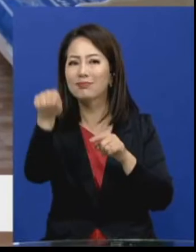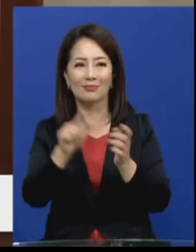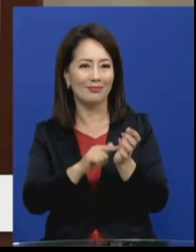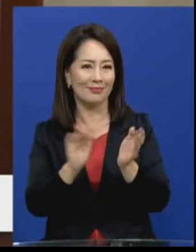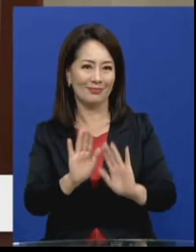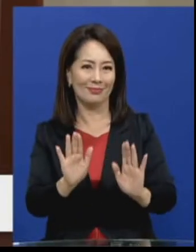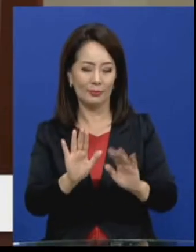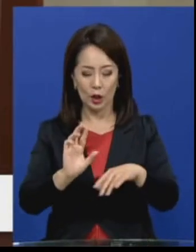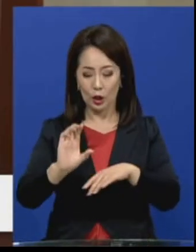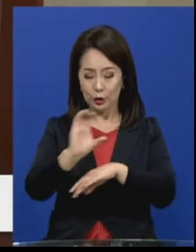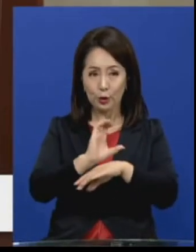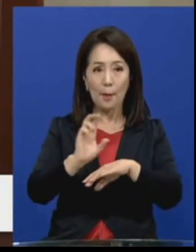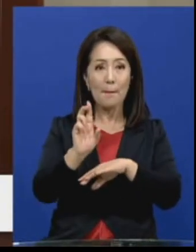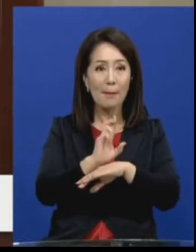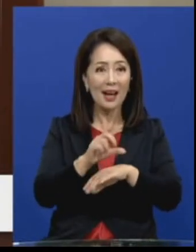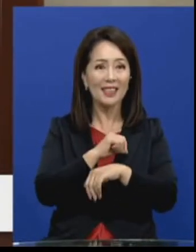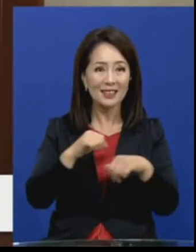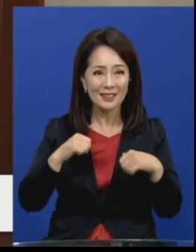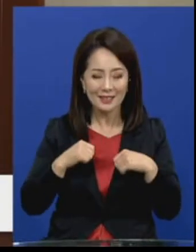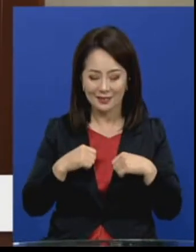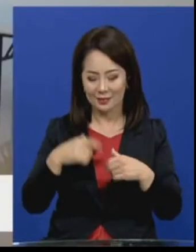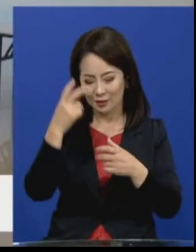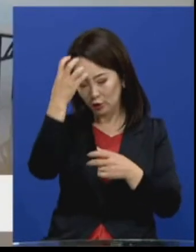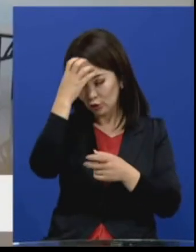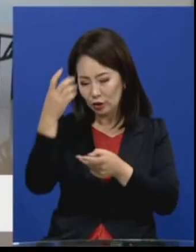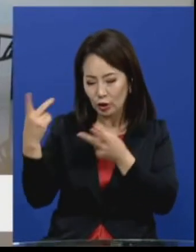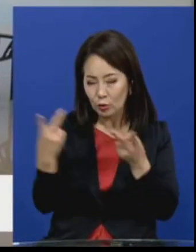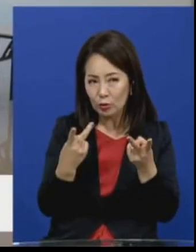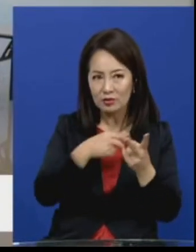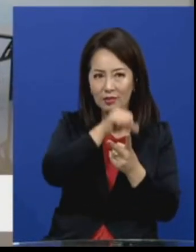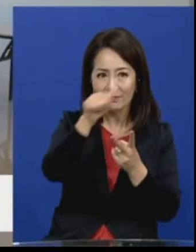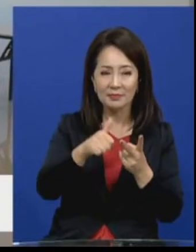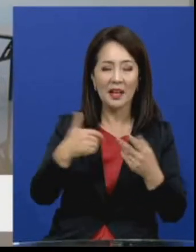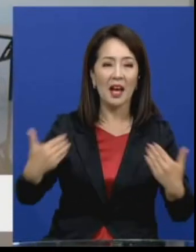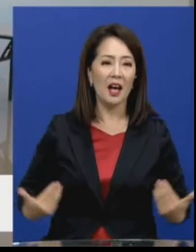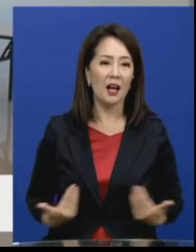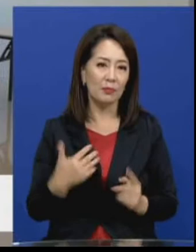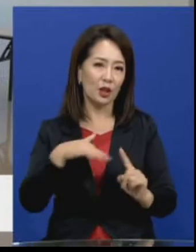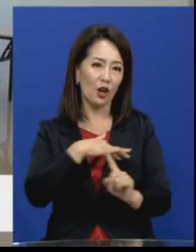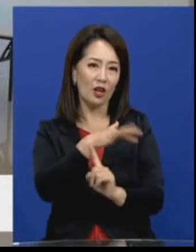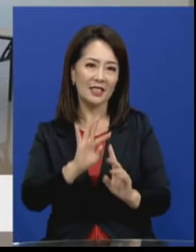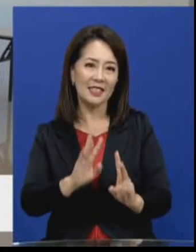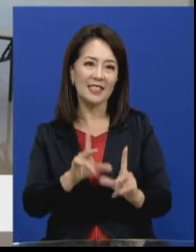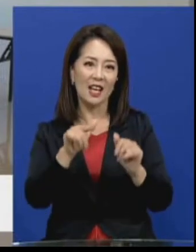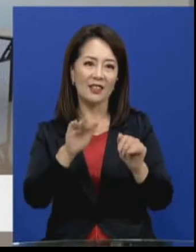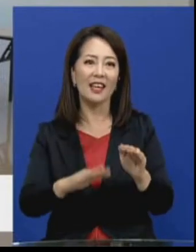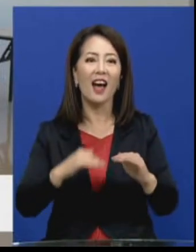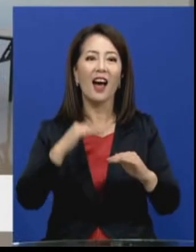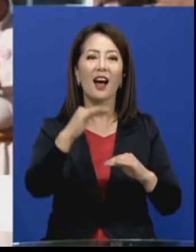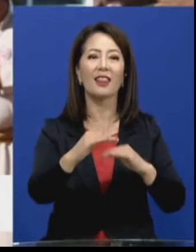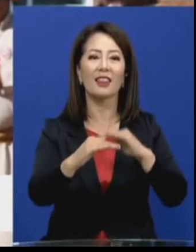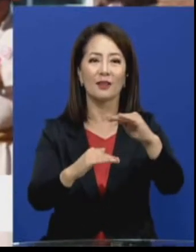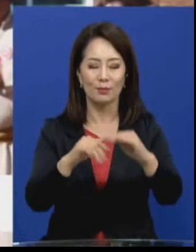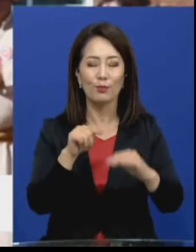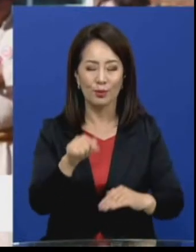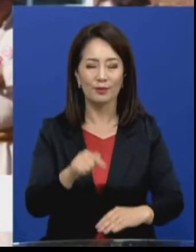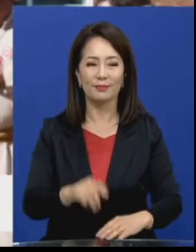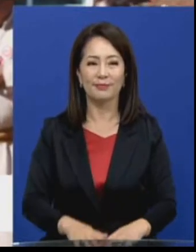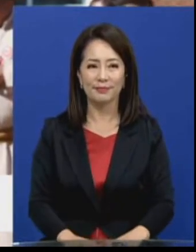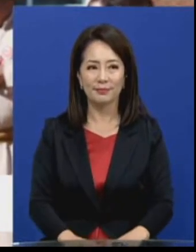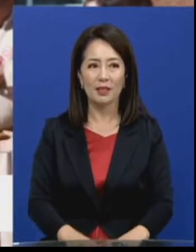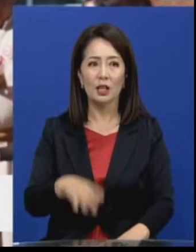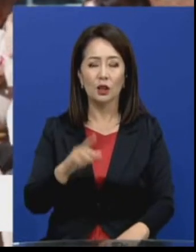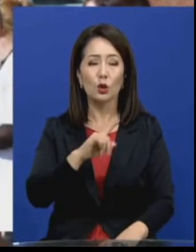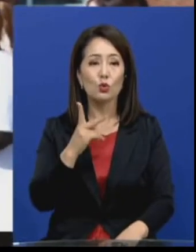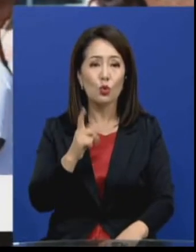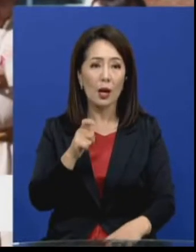боллоо. Сум багийн иргэдэд төрийн үйлчлэгийг зохицоор нь хүргэх нь иргэдийн амьдрах орчинг сайжруулж байгааг нэг алхам гэдгийг ч хэлж байсан юм. Зүрх багт бол